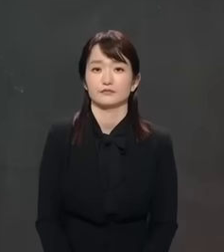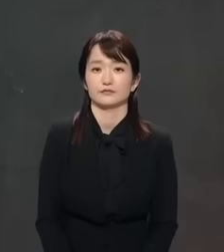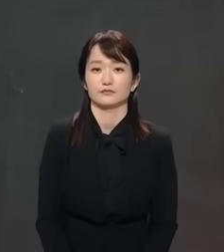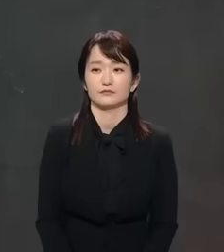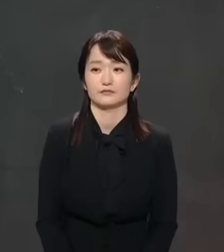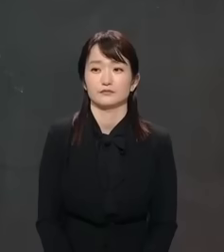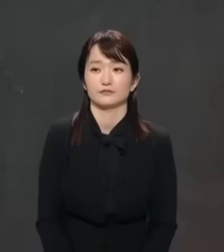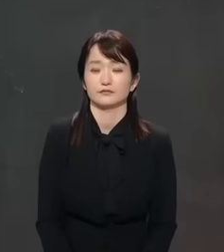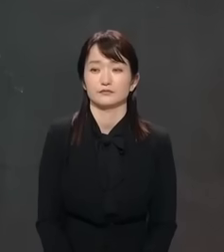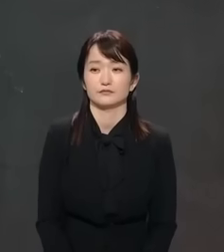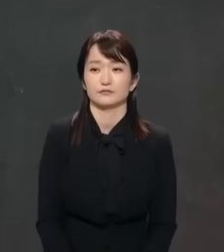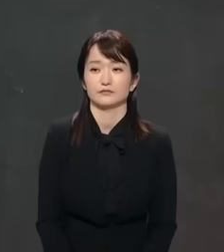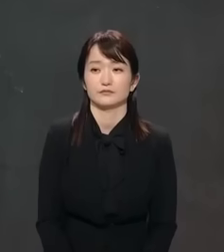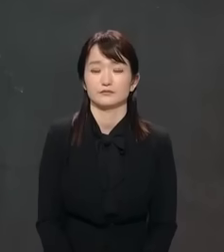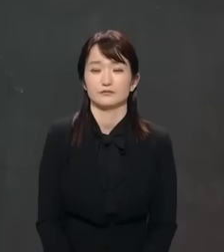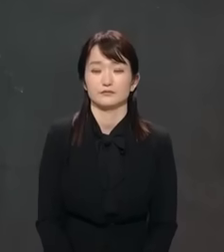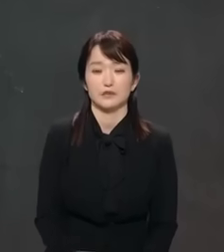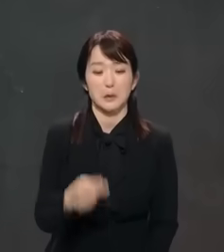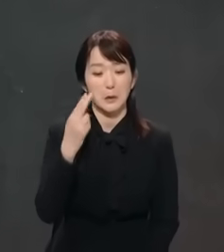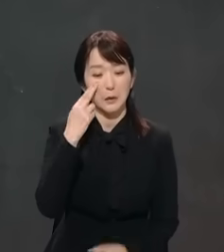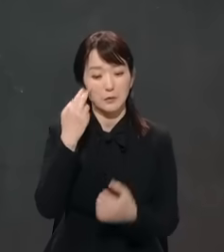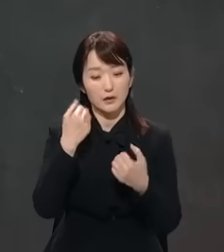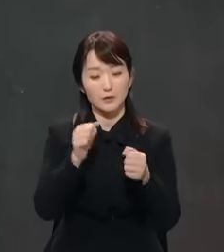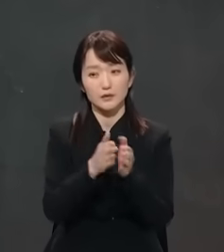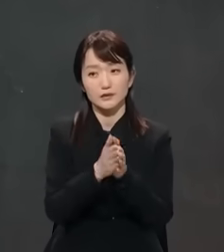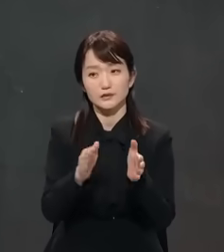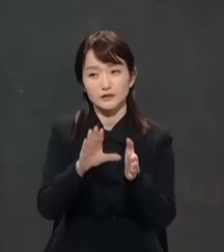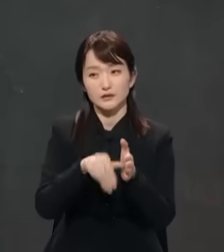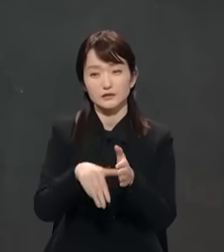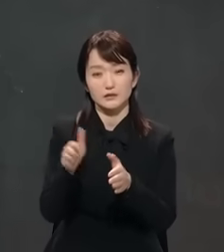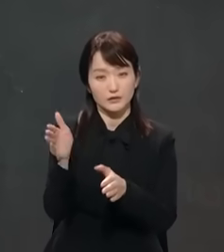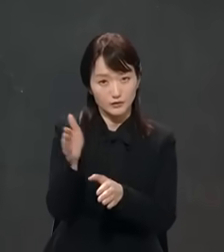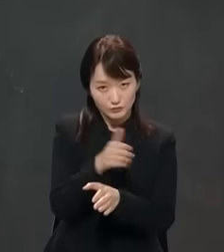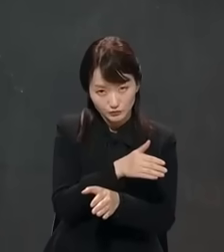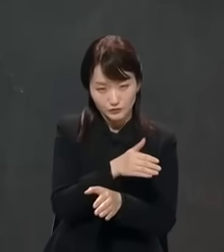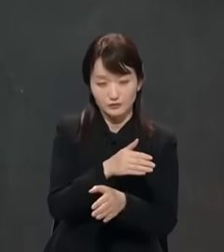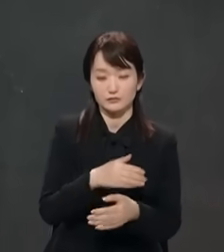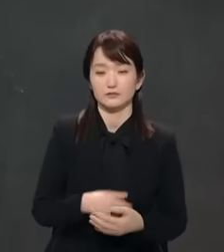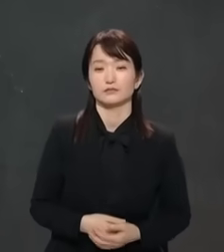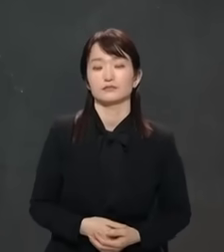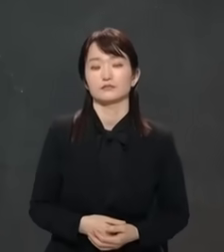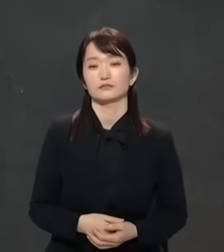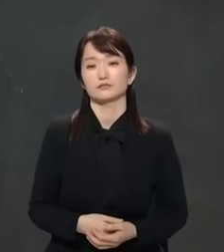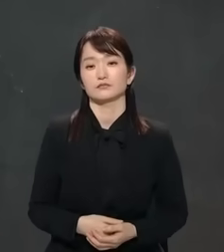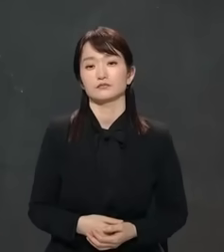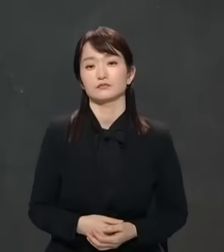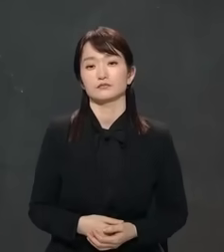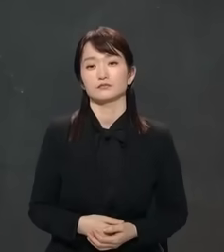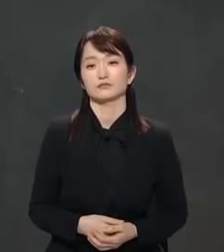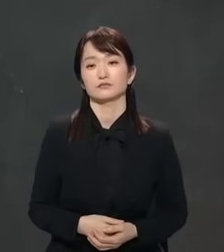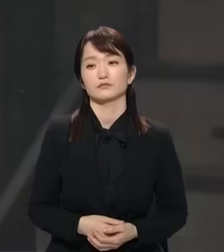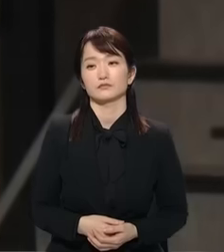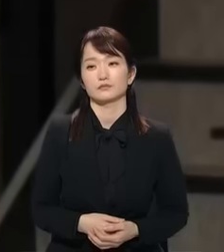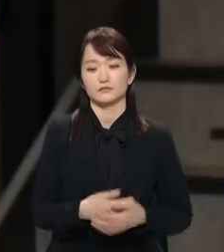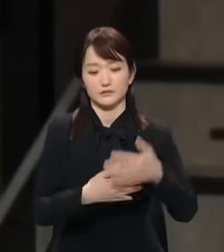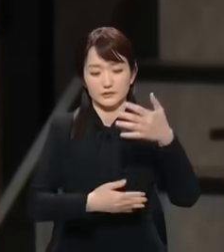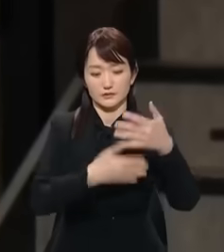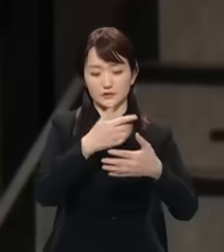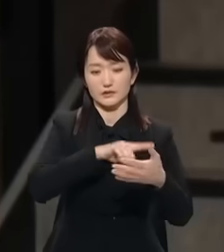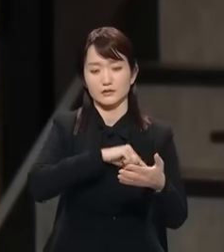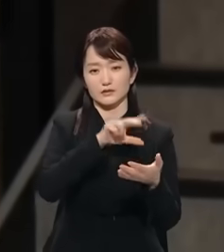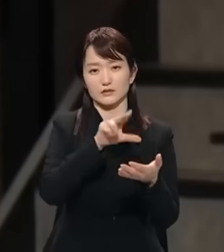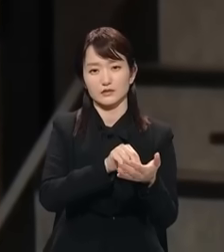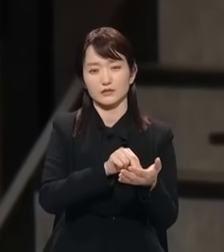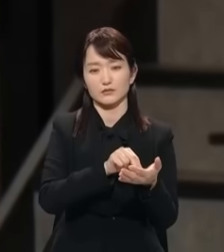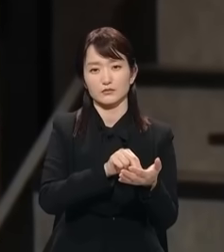짚어보죠 자 데뷔 때부터라고 어 잡아봤습니다 교수님 예 그렇습니다 이게 이제 영화 버닝으로 대비를 한